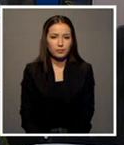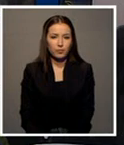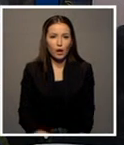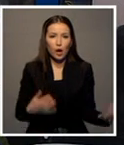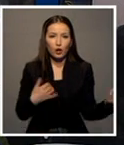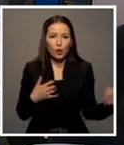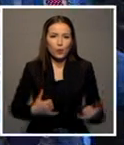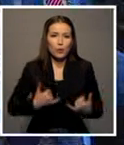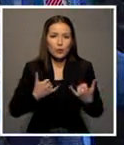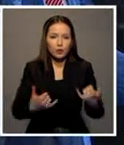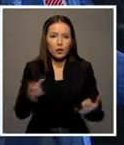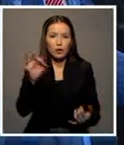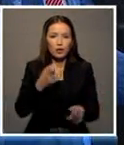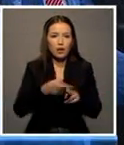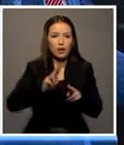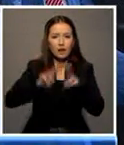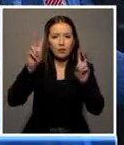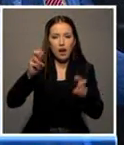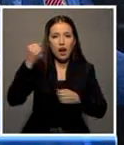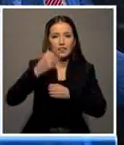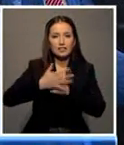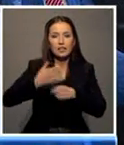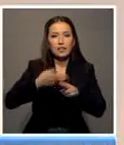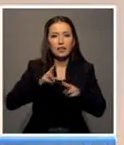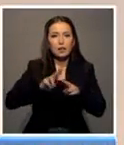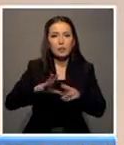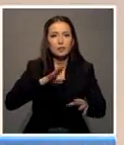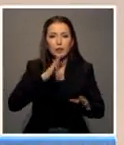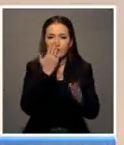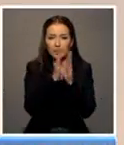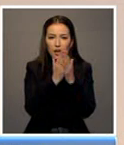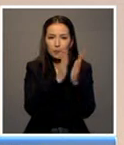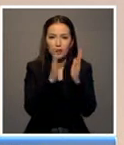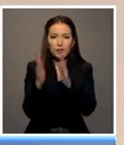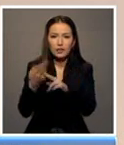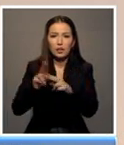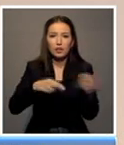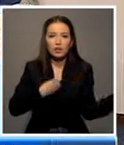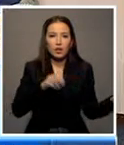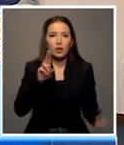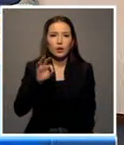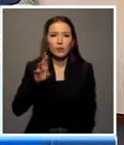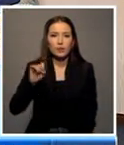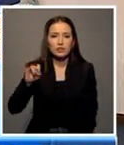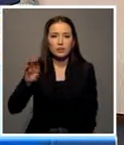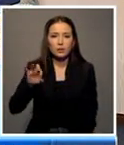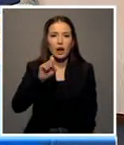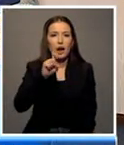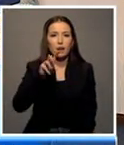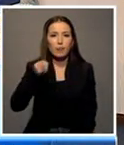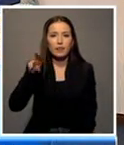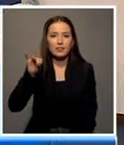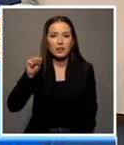Күй құдіреті. Осы тақырыпта бүгін Астана қаласының ұлттық академиялық кітапханасында күйші композитор Қаршыға Ахмедияровты еске алу кеші